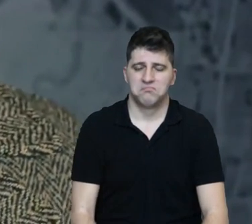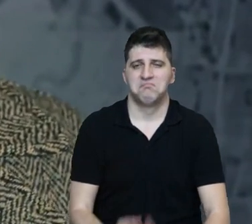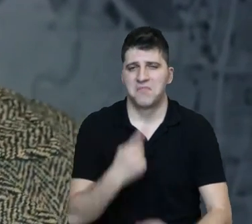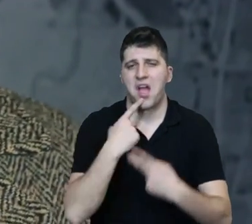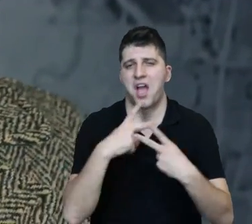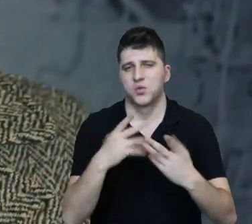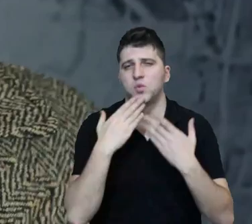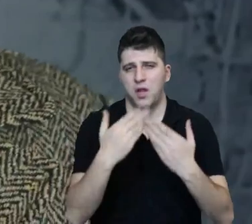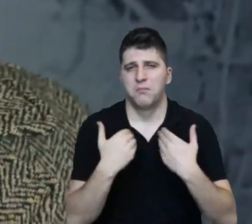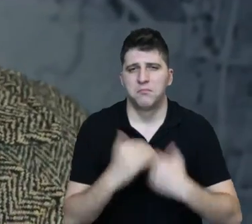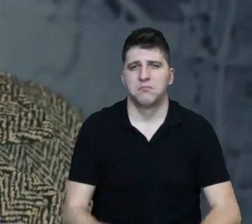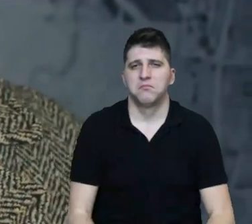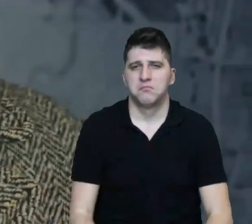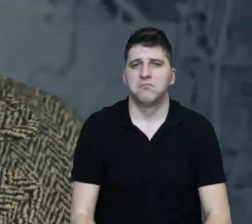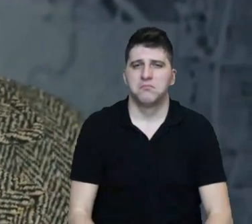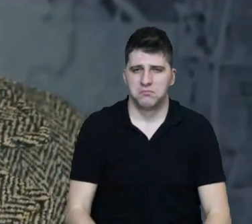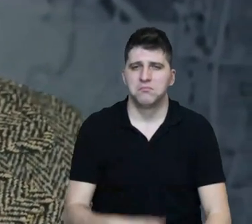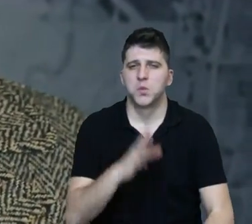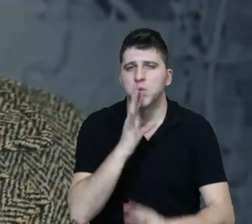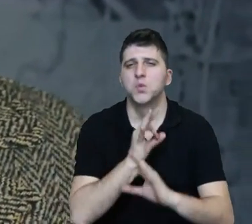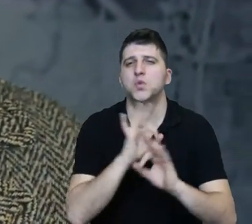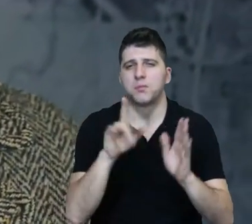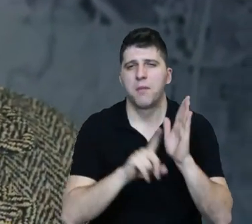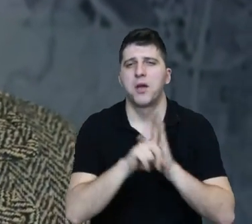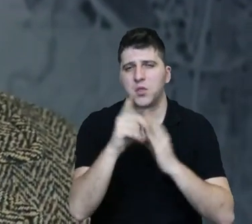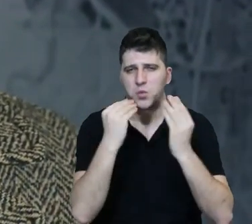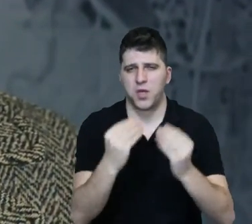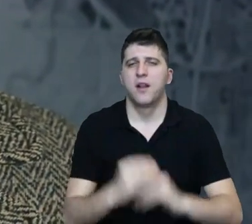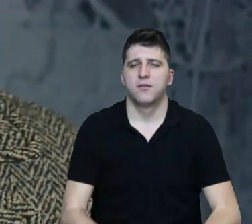Açıkçası dikkatimi çekmeye başardınız.